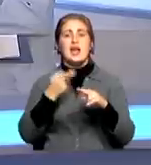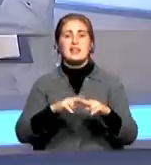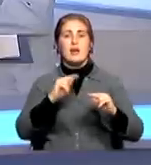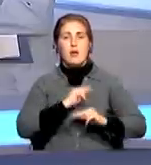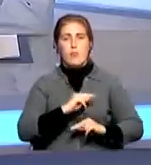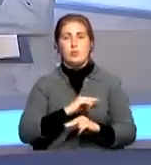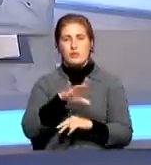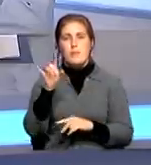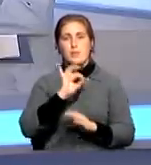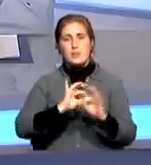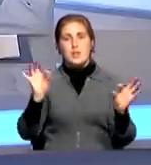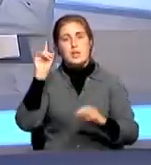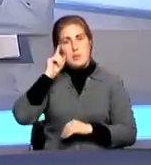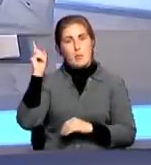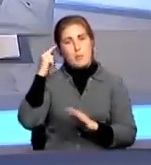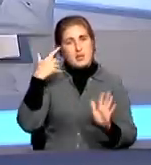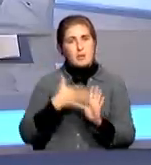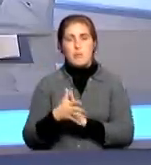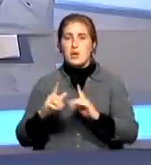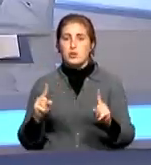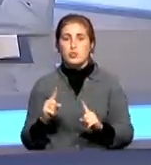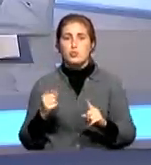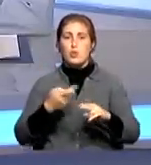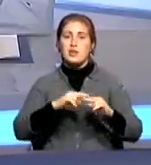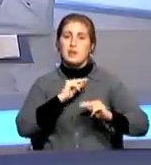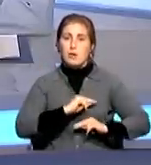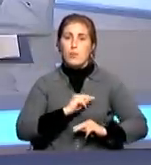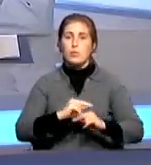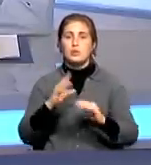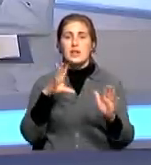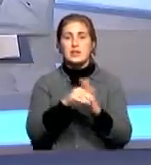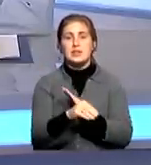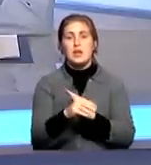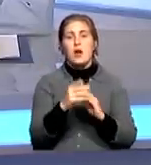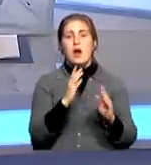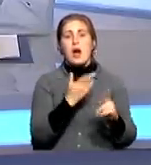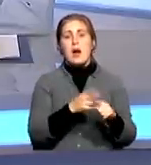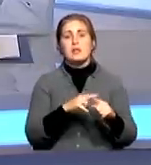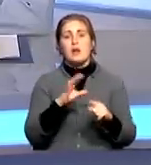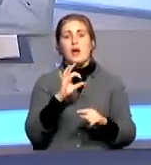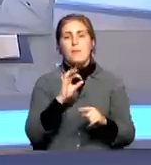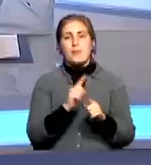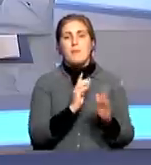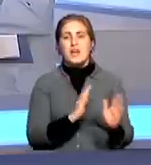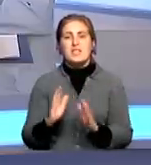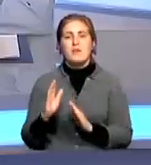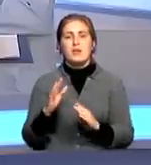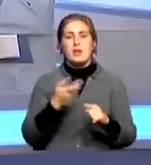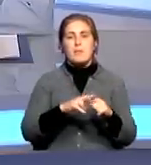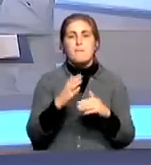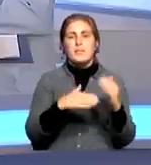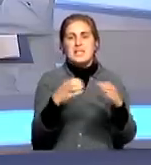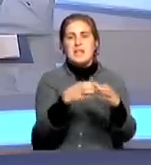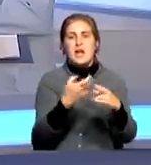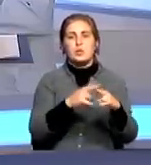вы прекрасно понимаете, что работа эта скорее отнесена к компетенции оперативных подразделений, которые как раз-таки занимаются выявлением. В таком